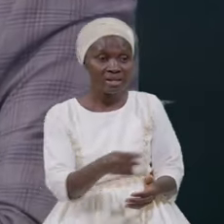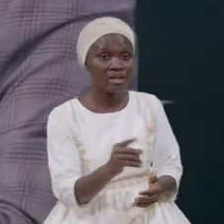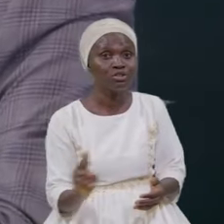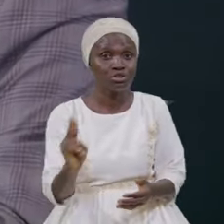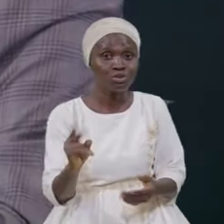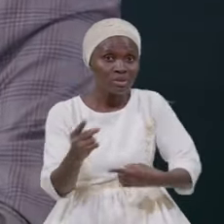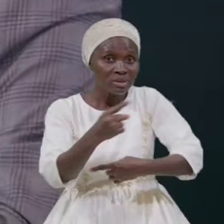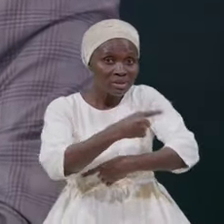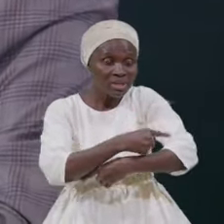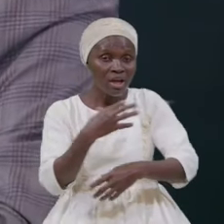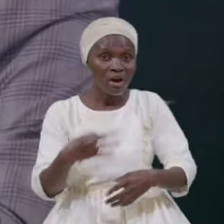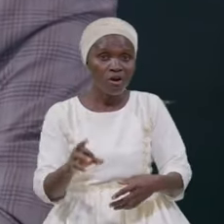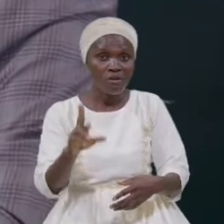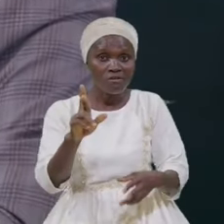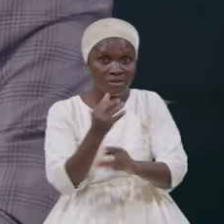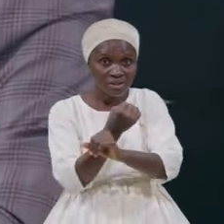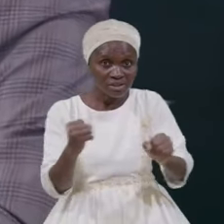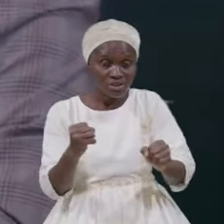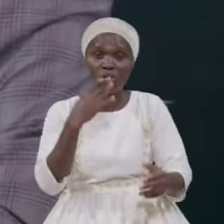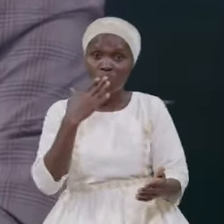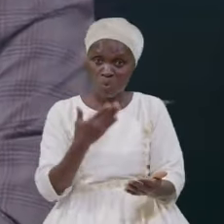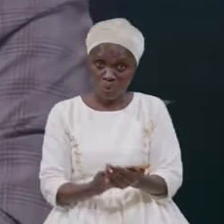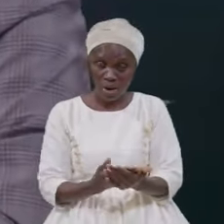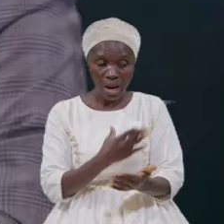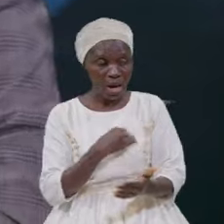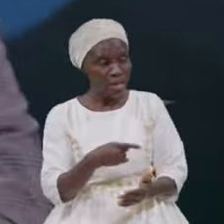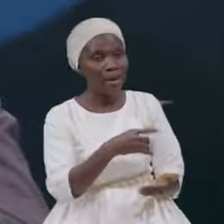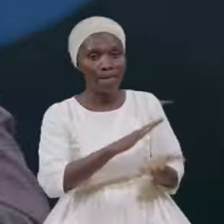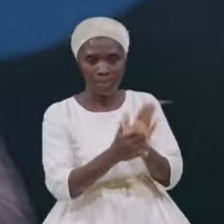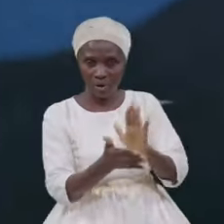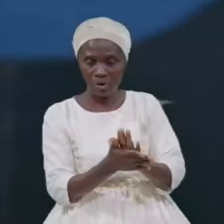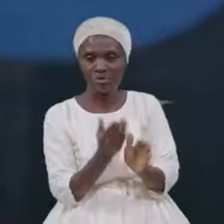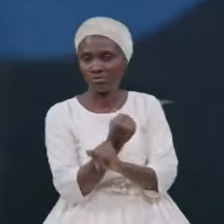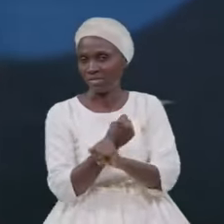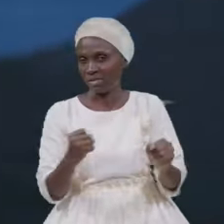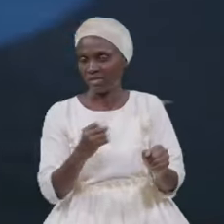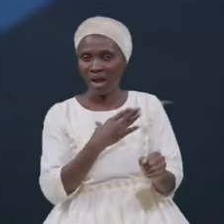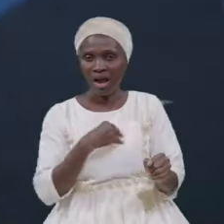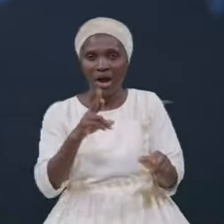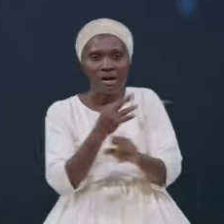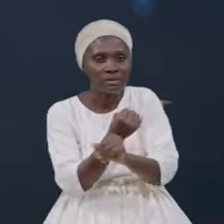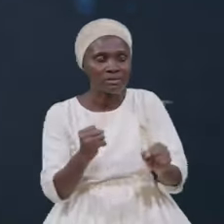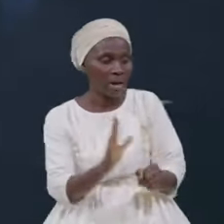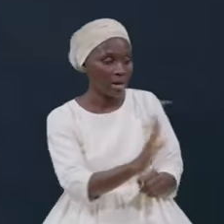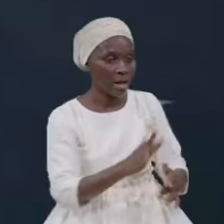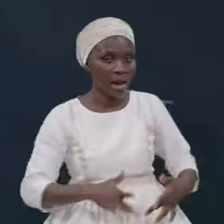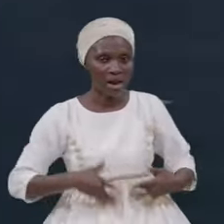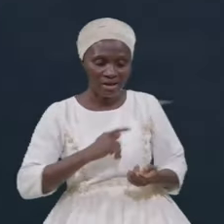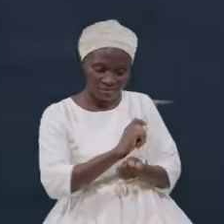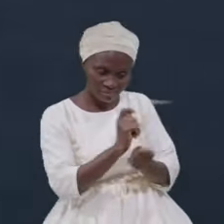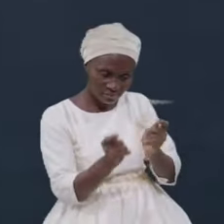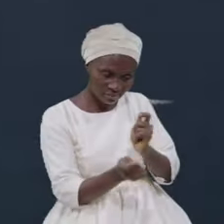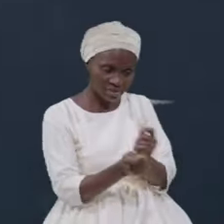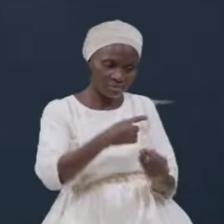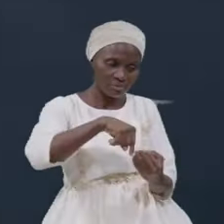bien d'ailleurs. Et ils disent, ils sont sauvés, rachetés, et leurs vies ont été transformées. Pour eux, il y